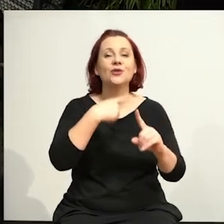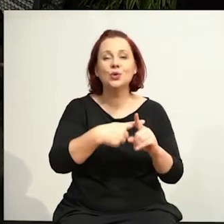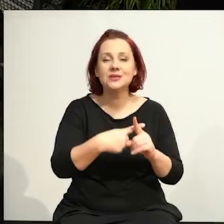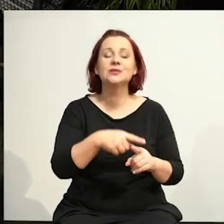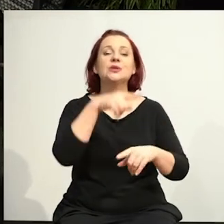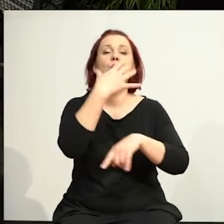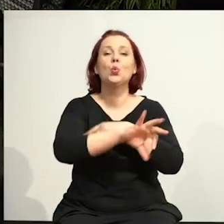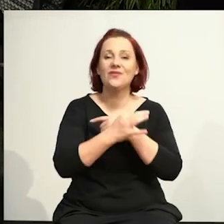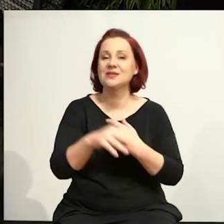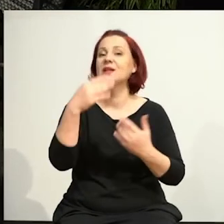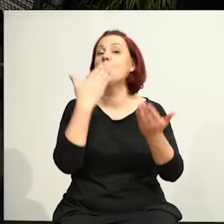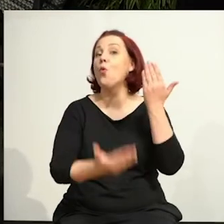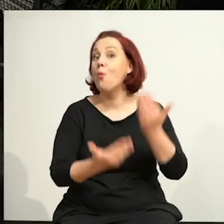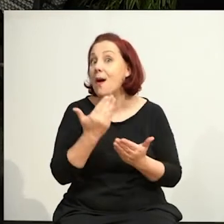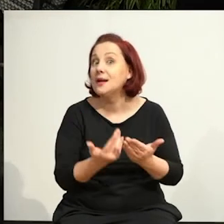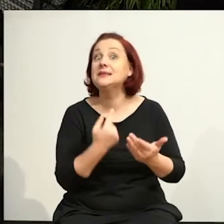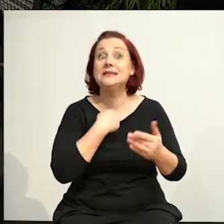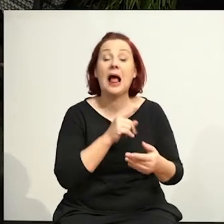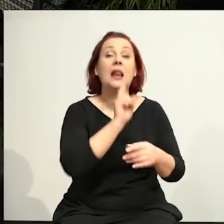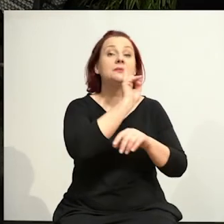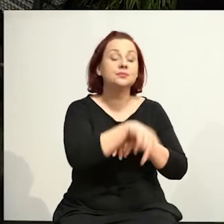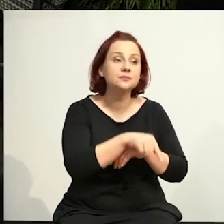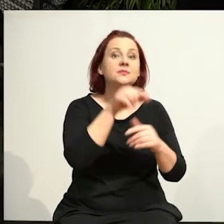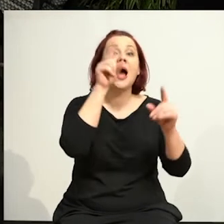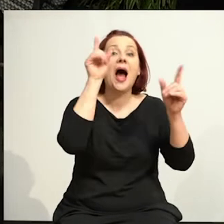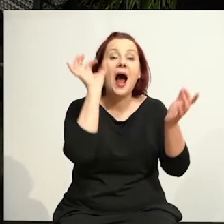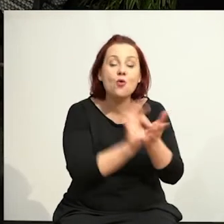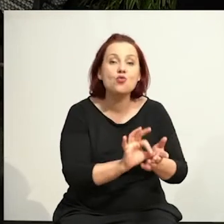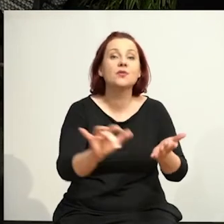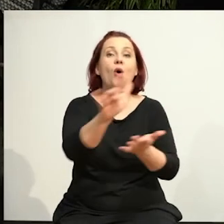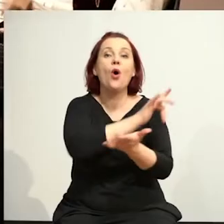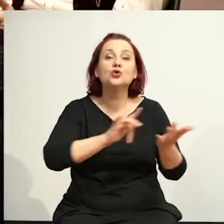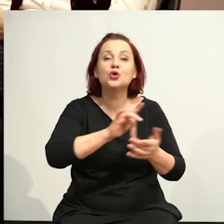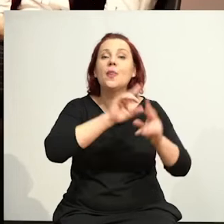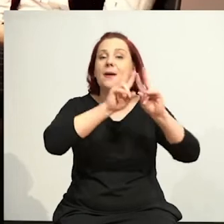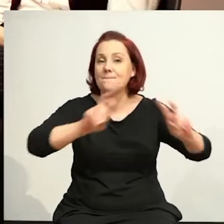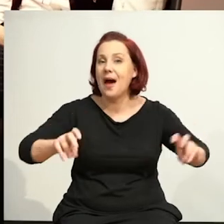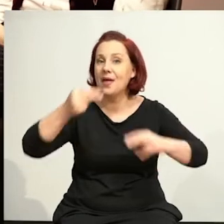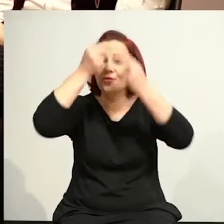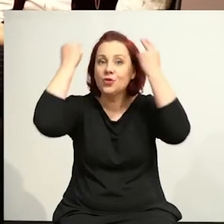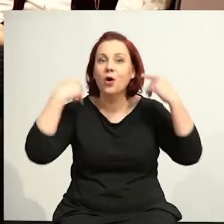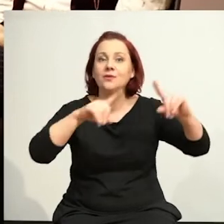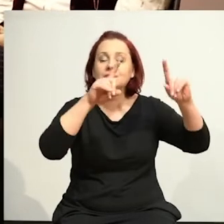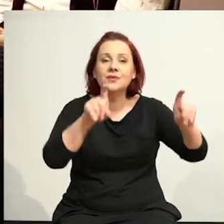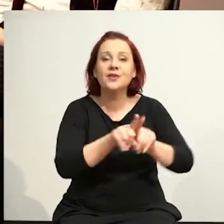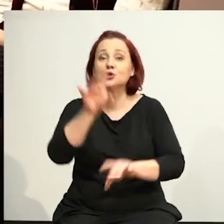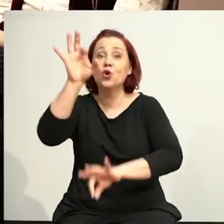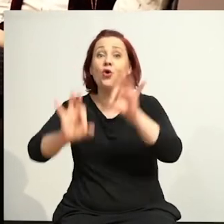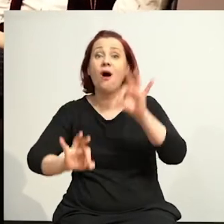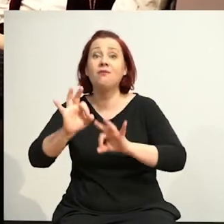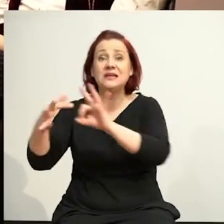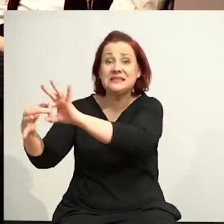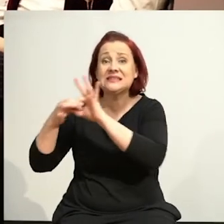tam akurat zaczyna działalność ośrodek badań nad Norwidem. Są konferencje poświęcone Norwidowi i